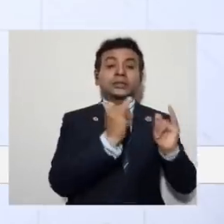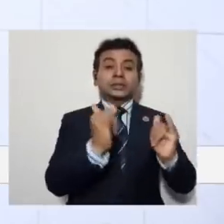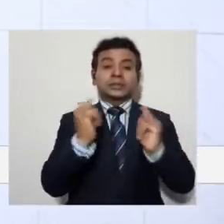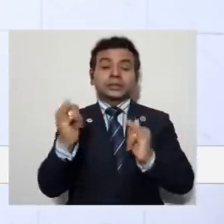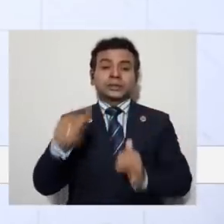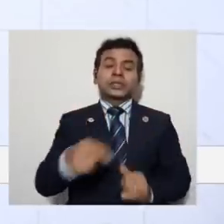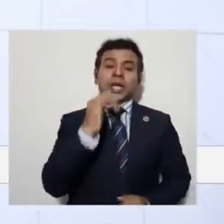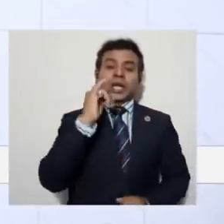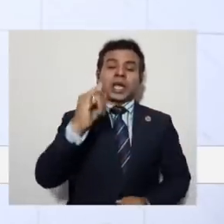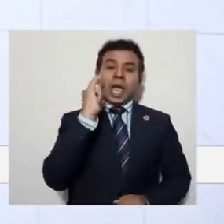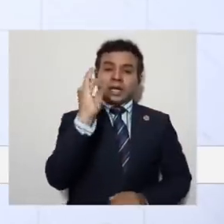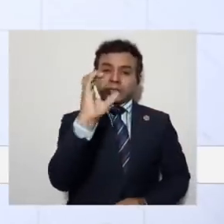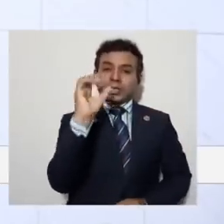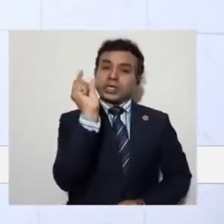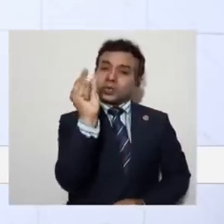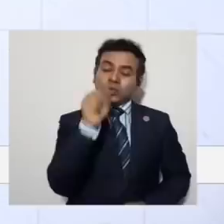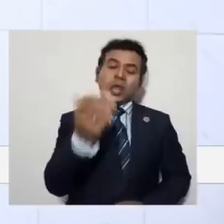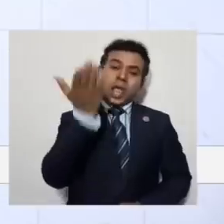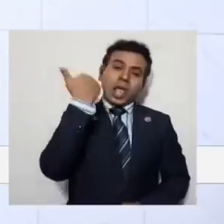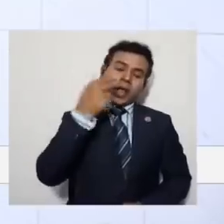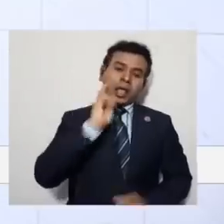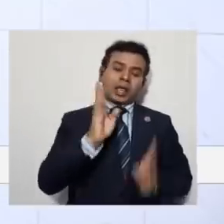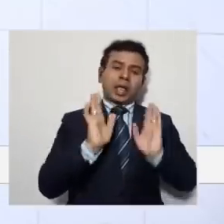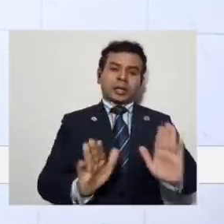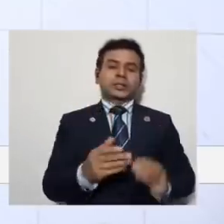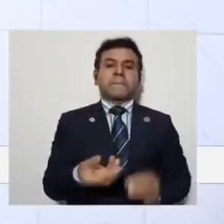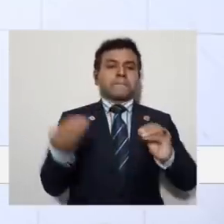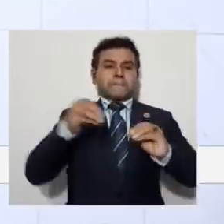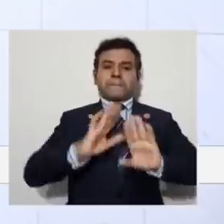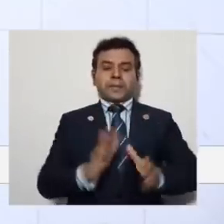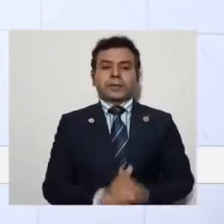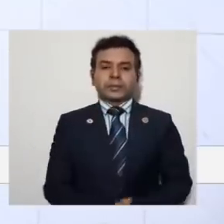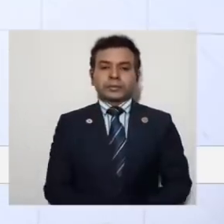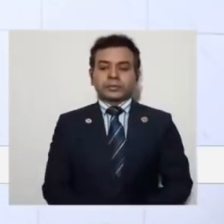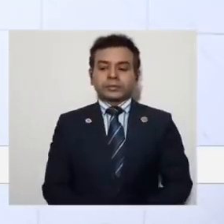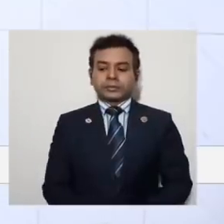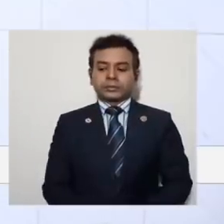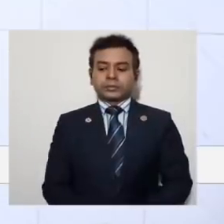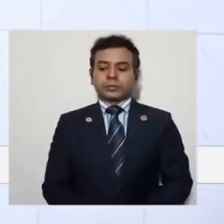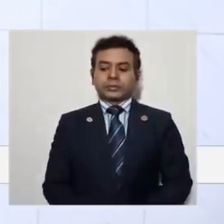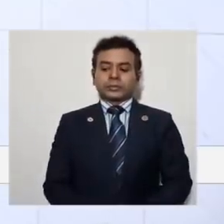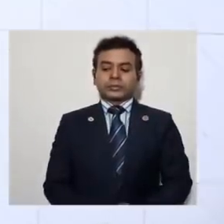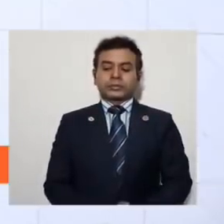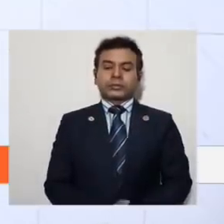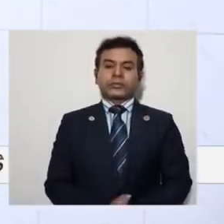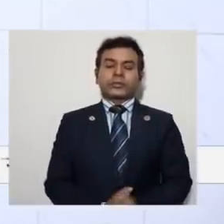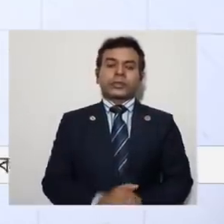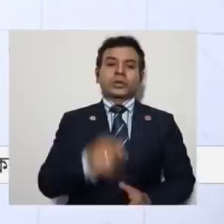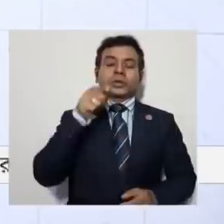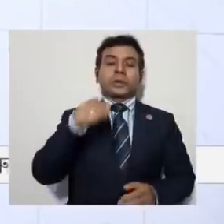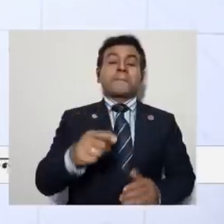সংখ্যা আগে যা বলেছি সেরকমই আছে, এখানে আর কোনো তারতম্য হয় নাই, এবং আইসিইউ বেড, ডায়ালাইসিস ইউনিট আমরা আগে যে বলেছিলাম সেটাই